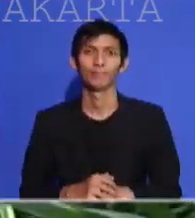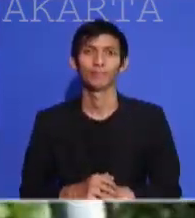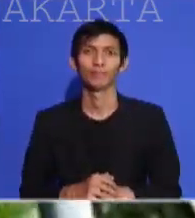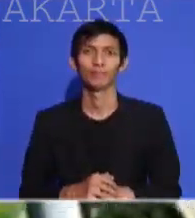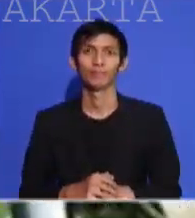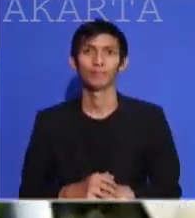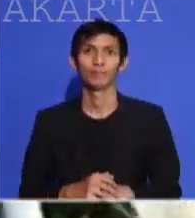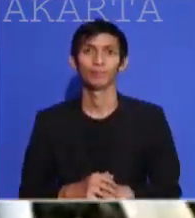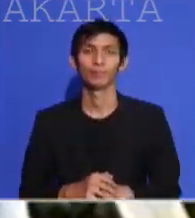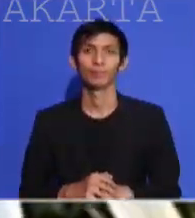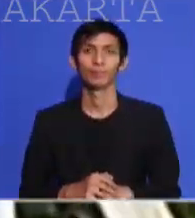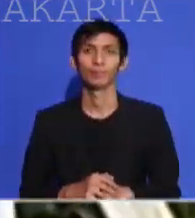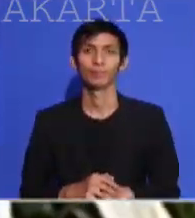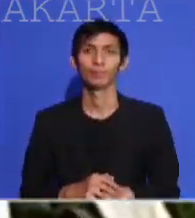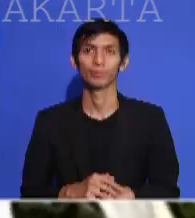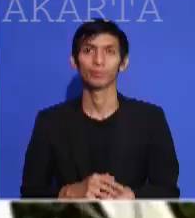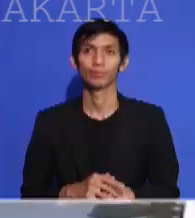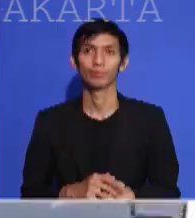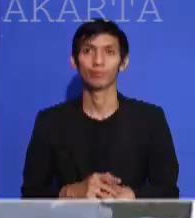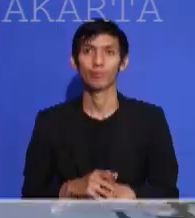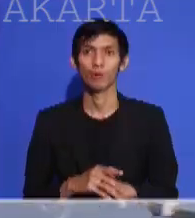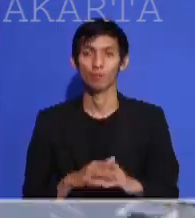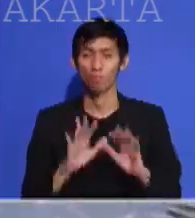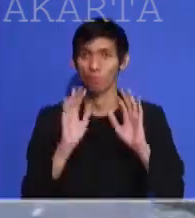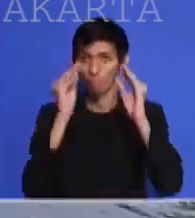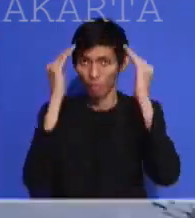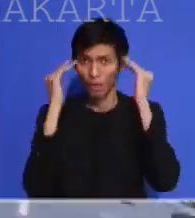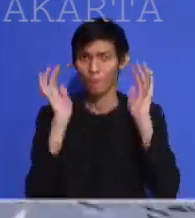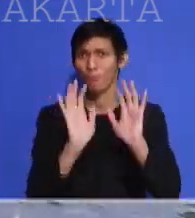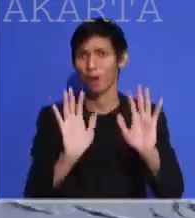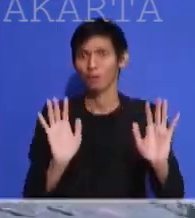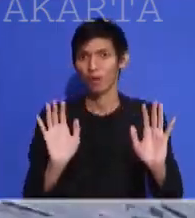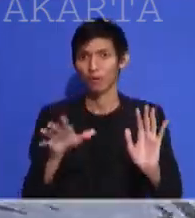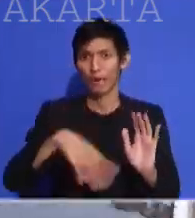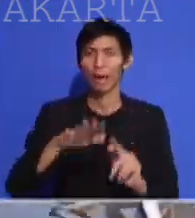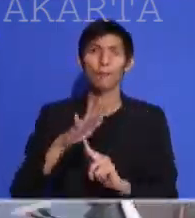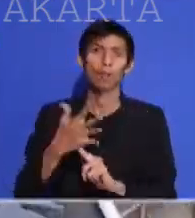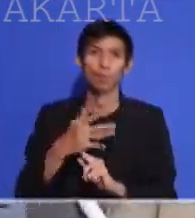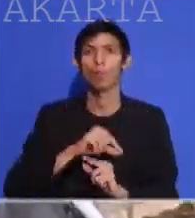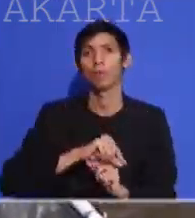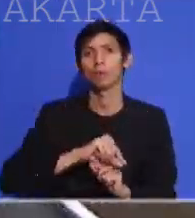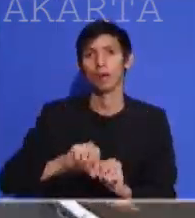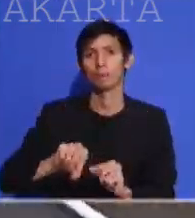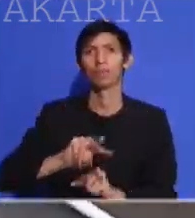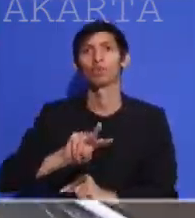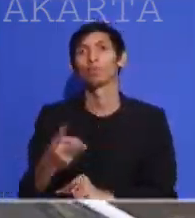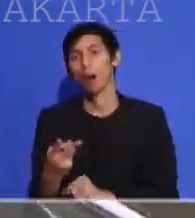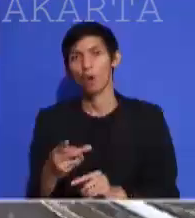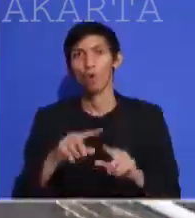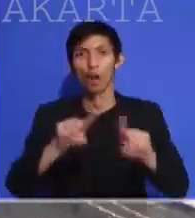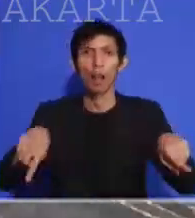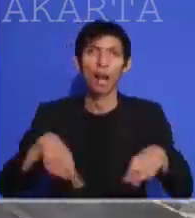menika. Milo, sawene kadang tani ing bantu lajeng mupangataken lahan pesabinan minangka kangge blumbang budidaya ulam